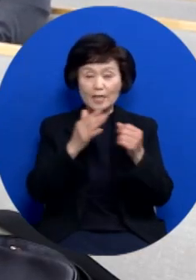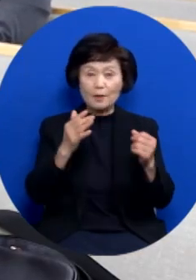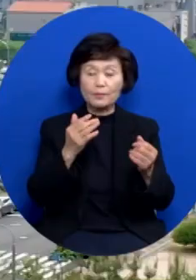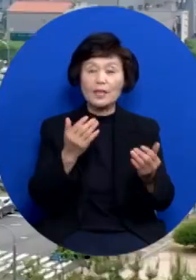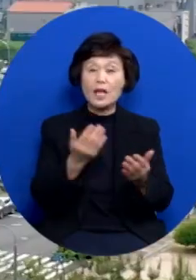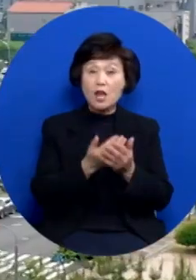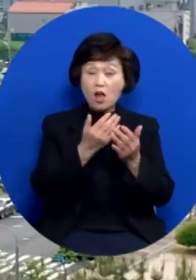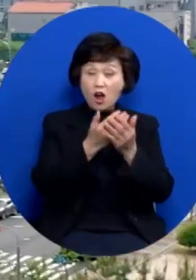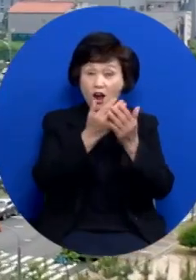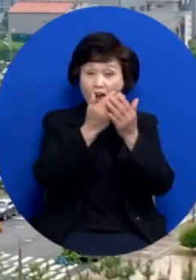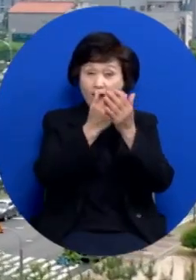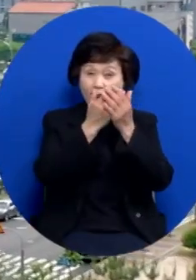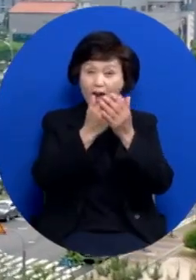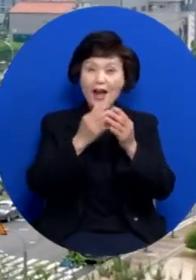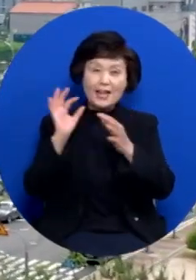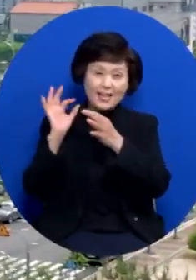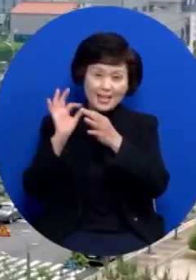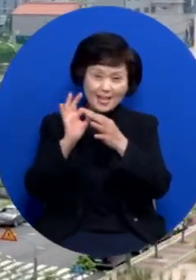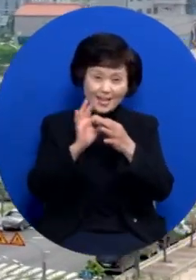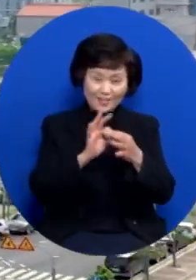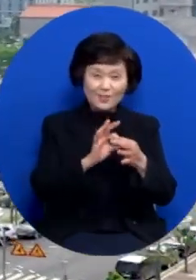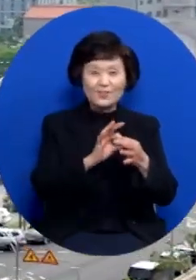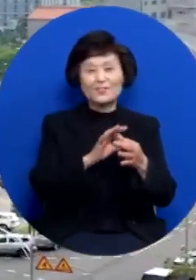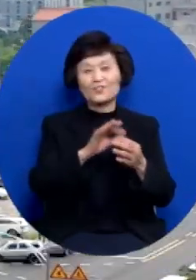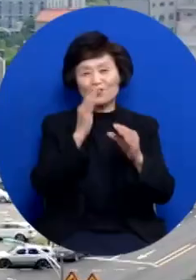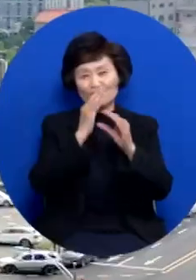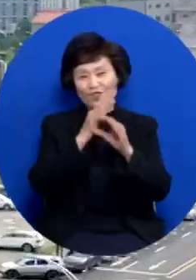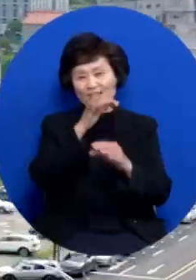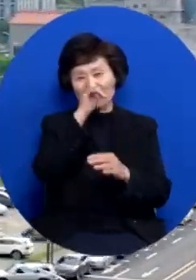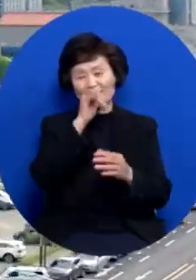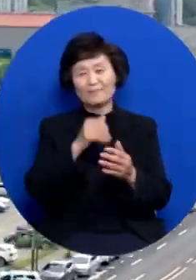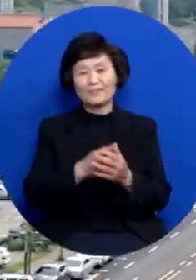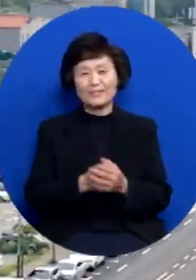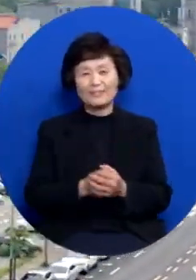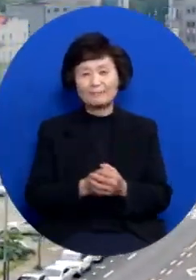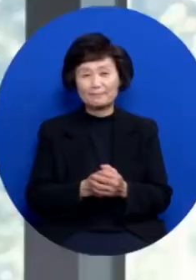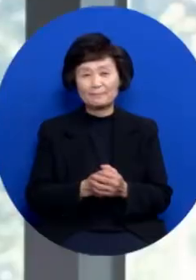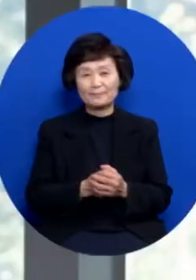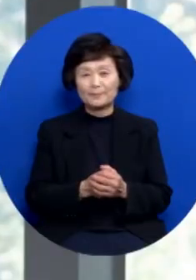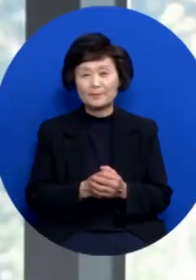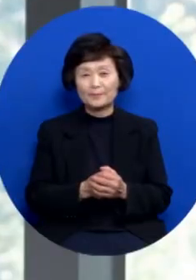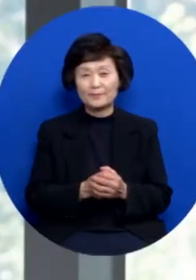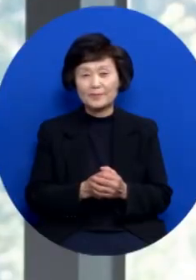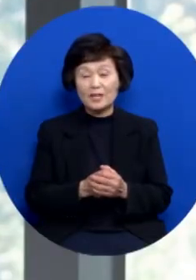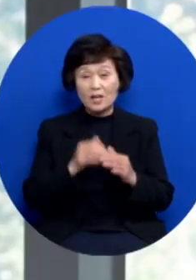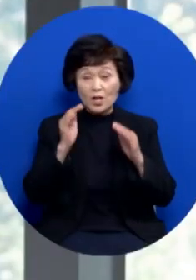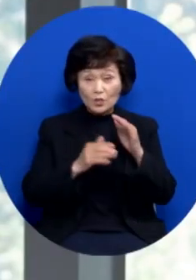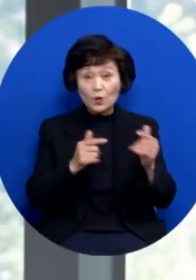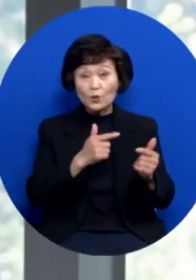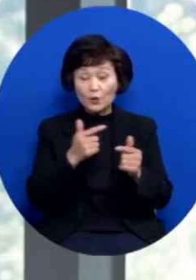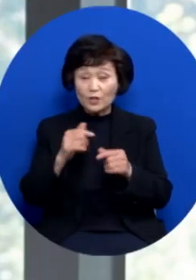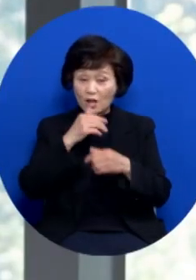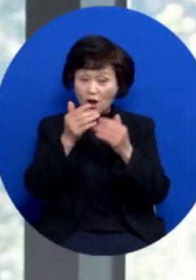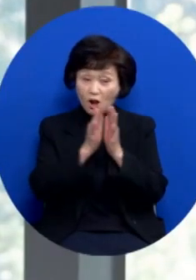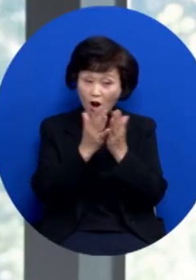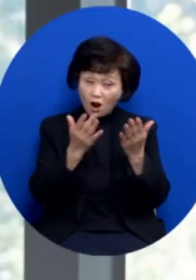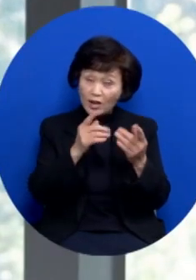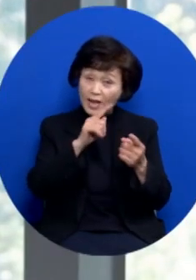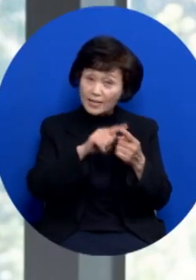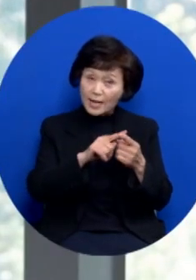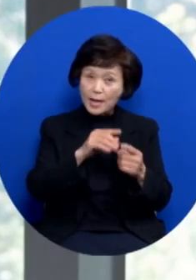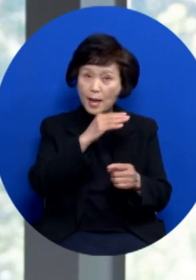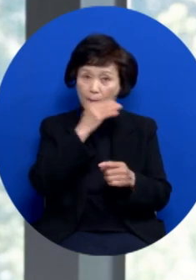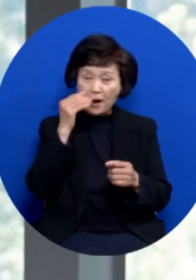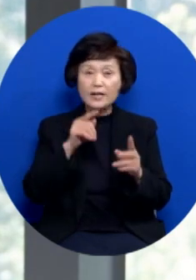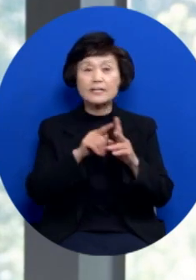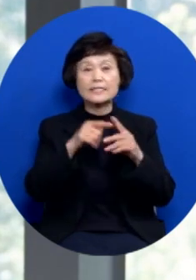부흥의 물꼬가 더욱 커지고 있습니다. CTS 뉴스 신미정입니다. 성도들이 성경에 대해 바르게 이해하고